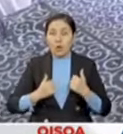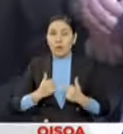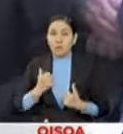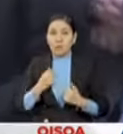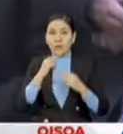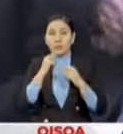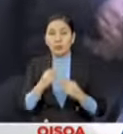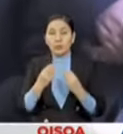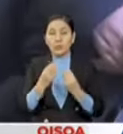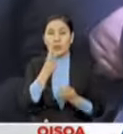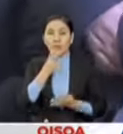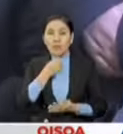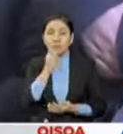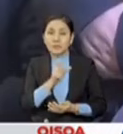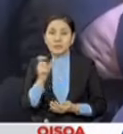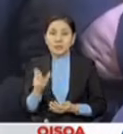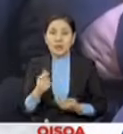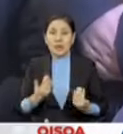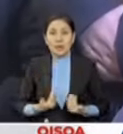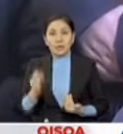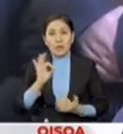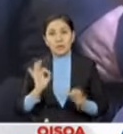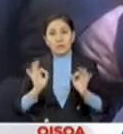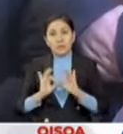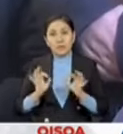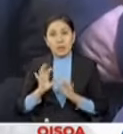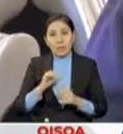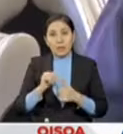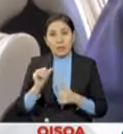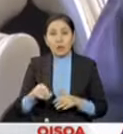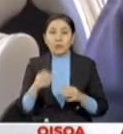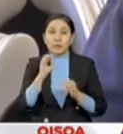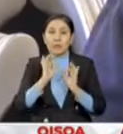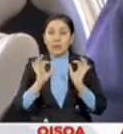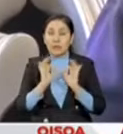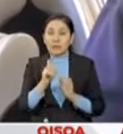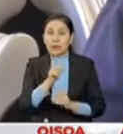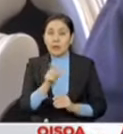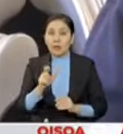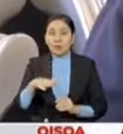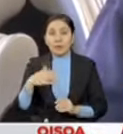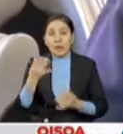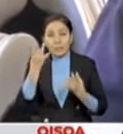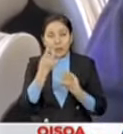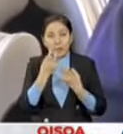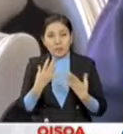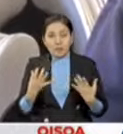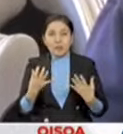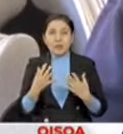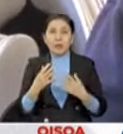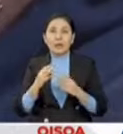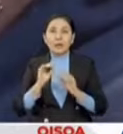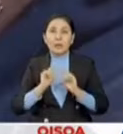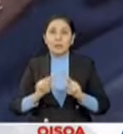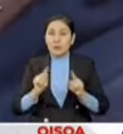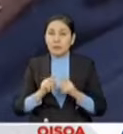avlod vakillari o'zlarining ibratli hayot yo'li haqida so'zlab berdilar. Alohida ta'kidlandiki, aholi orasida ma'naviyat va ma'rifatni targ'ib